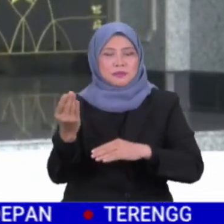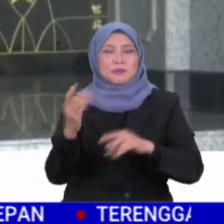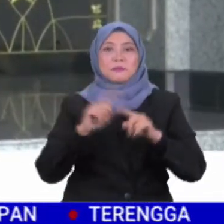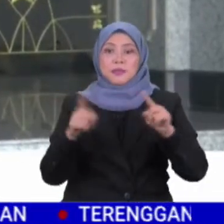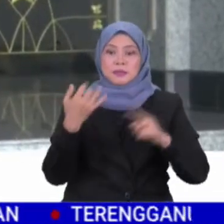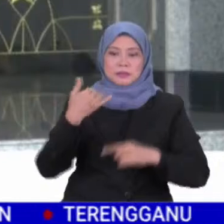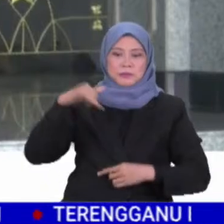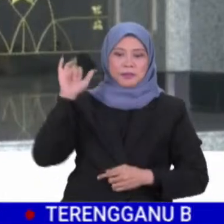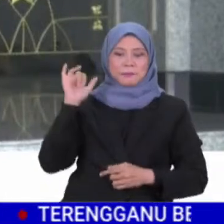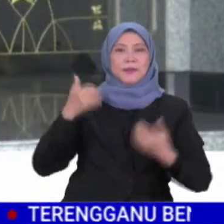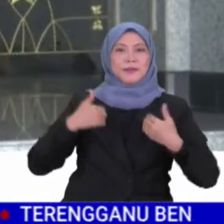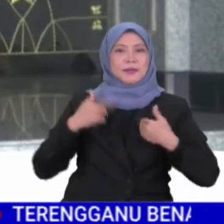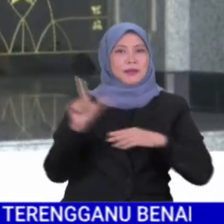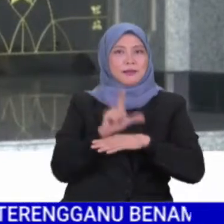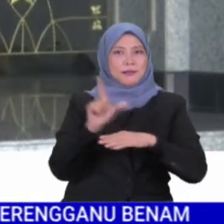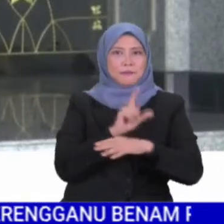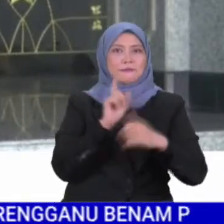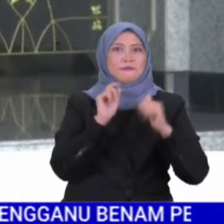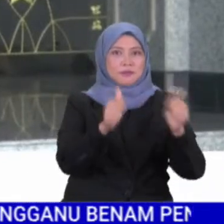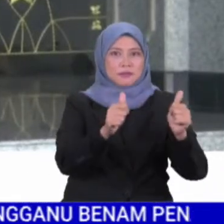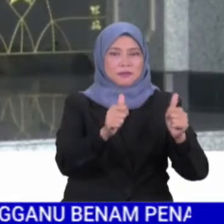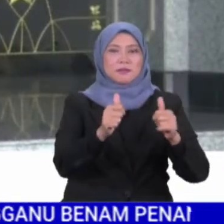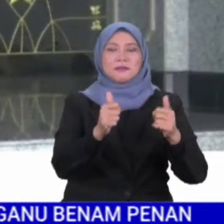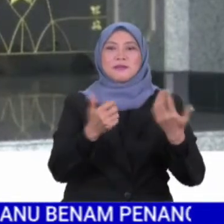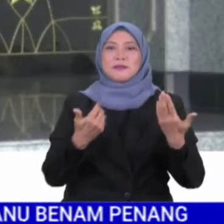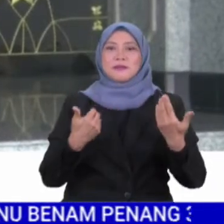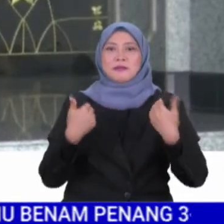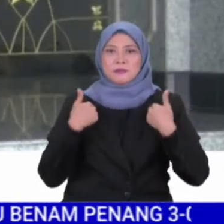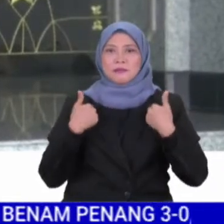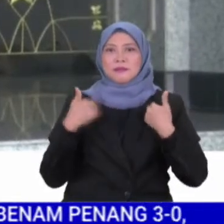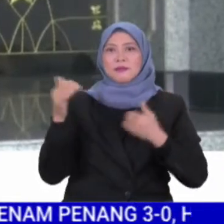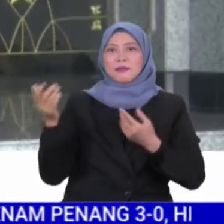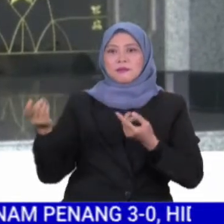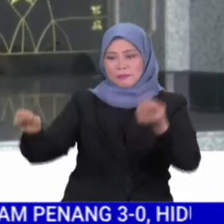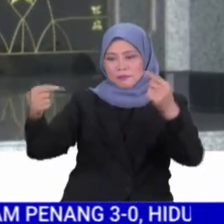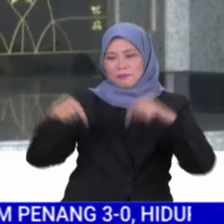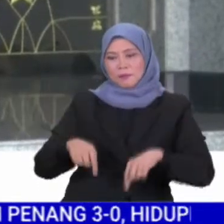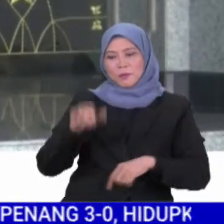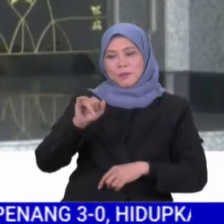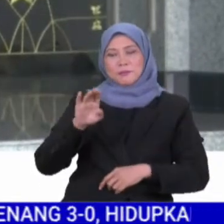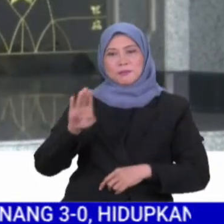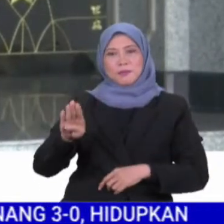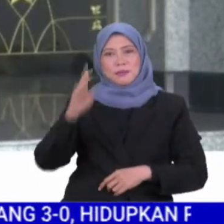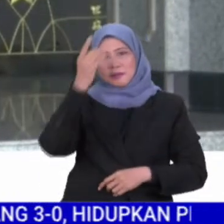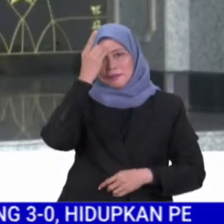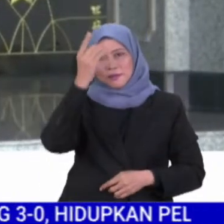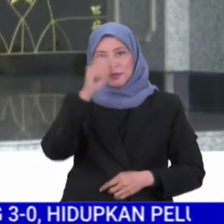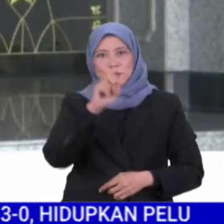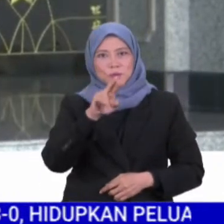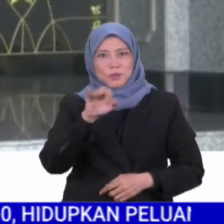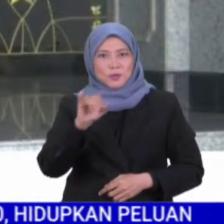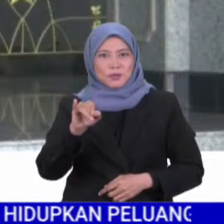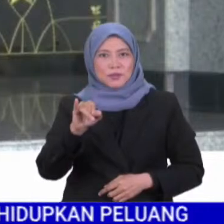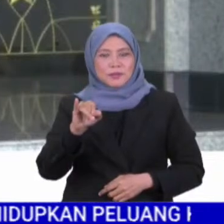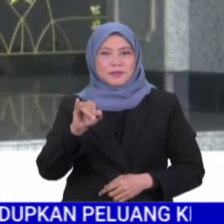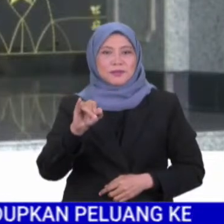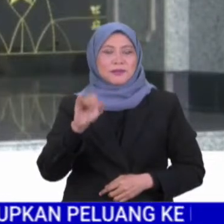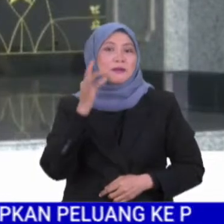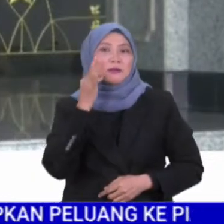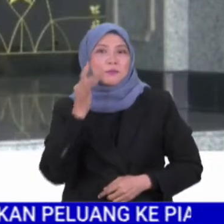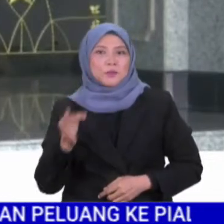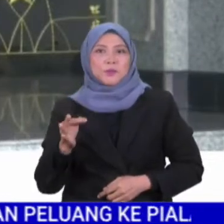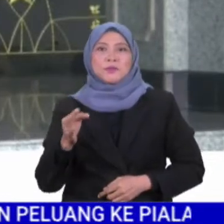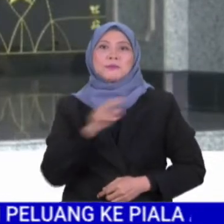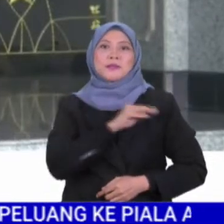jadi semalam kita adakan raptai yang pertama yang turut dihadiri oleh Yang Berhormat Tan Sri Datuk Seri Panglima Tahun Perdana Anwar Haji Musa,